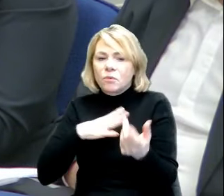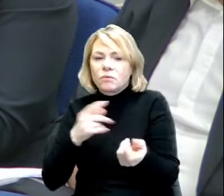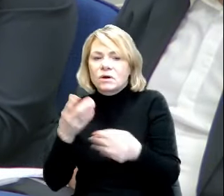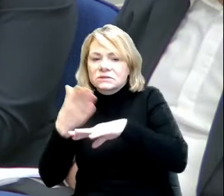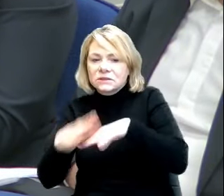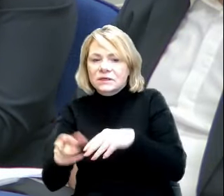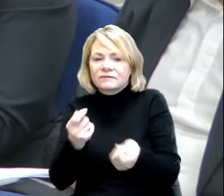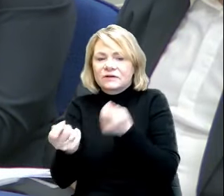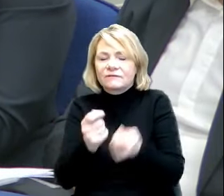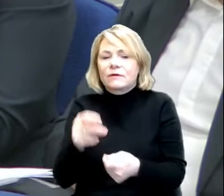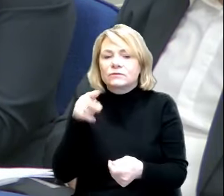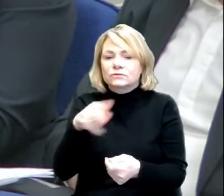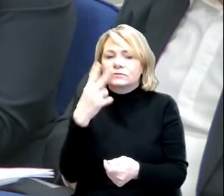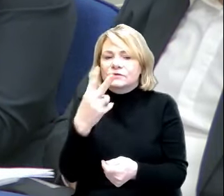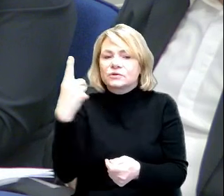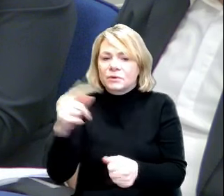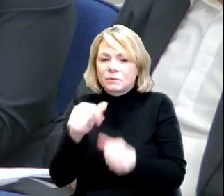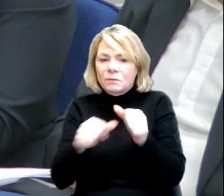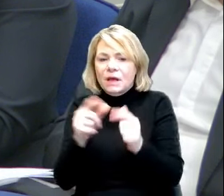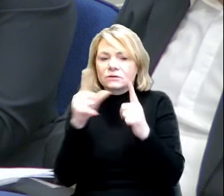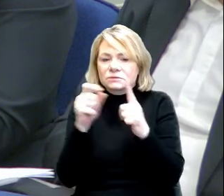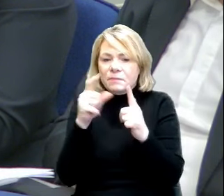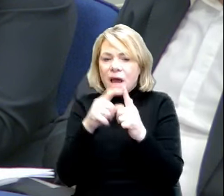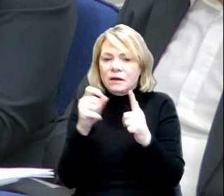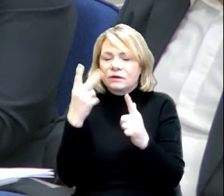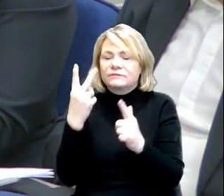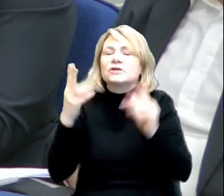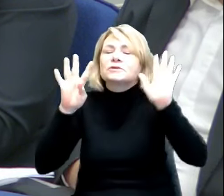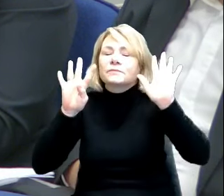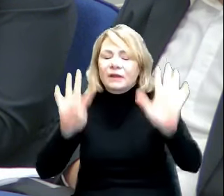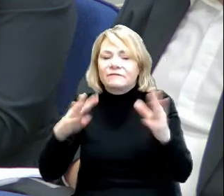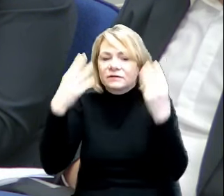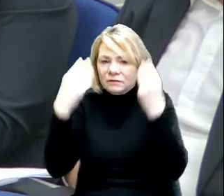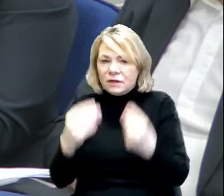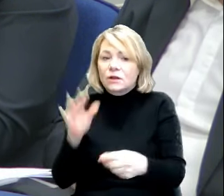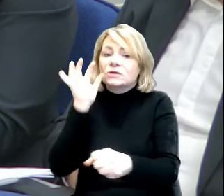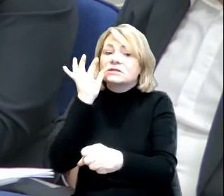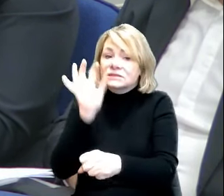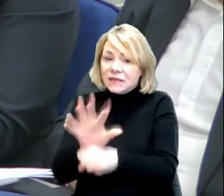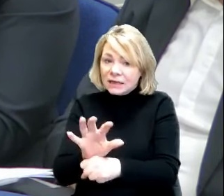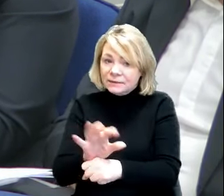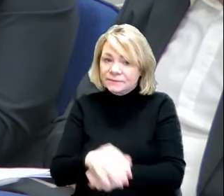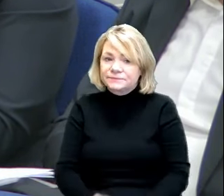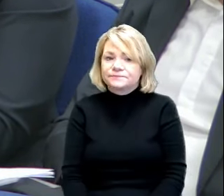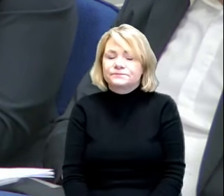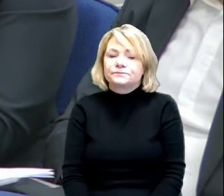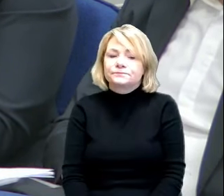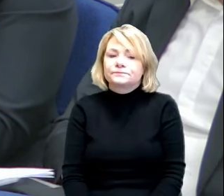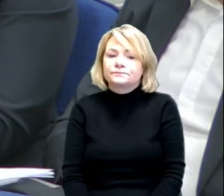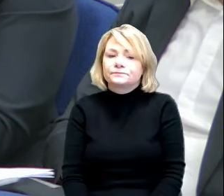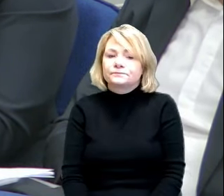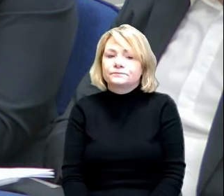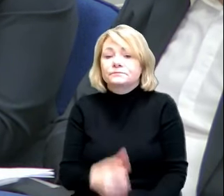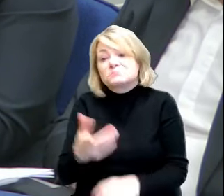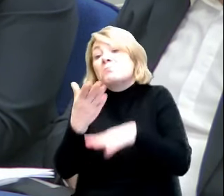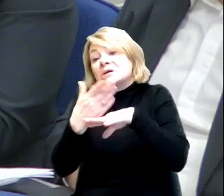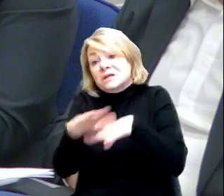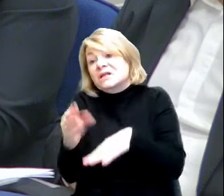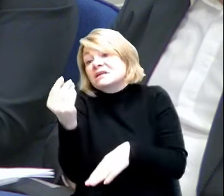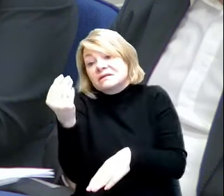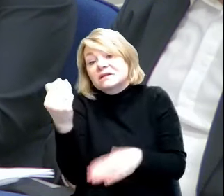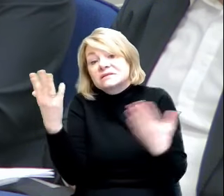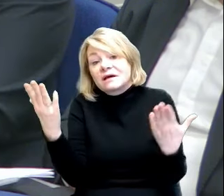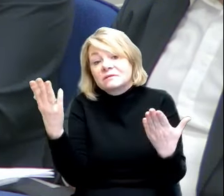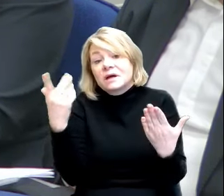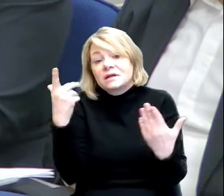metų spalio 29 dienos įsakymo ir paskirtas finansavimas tai yra